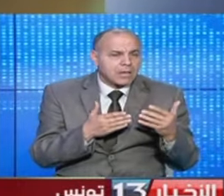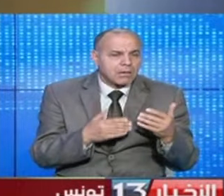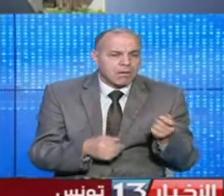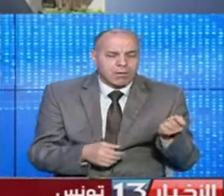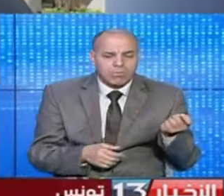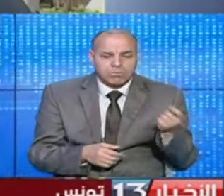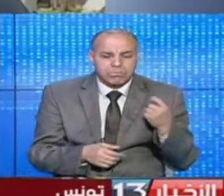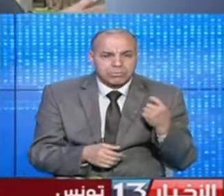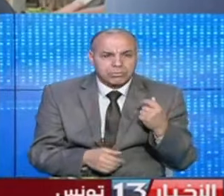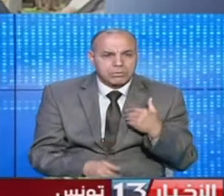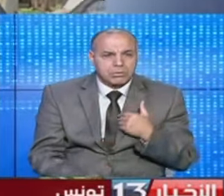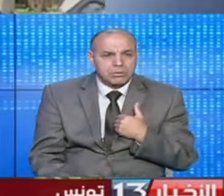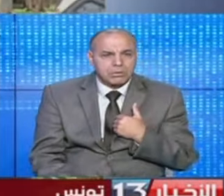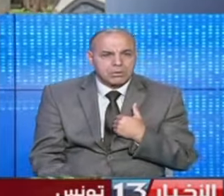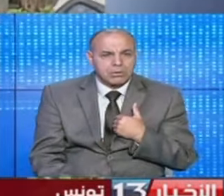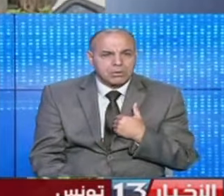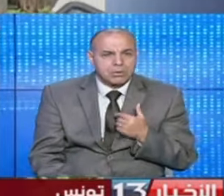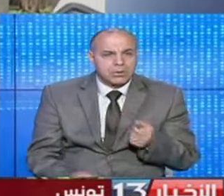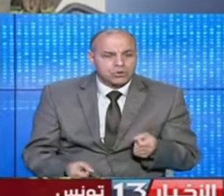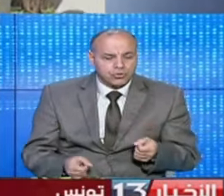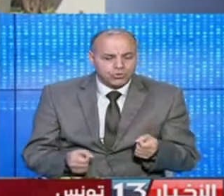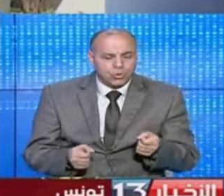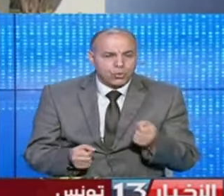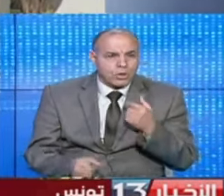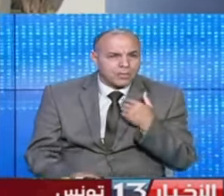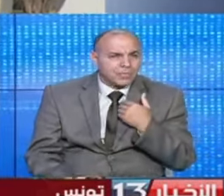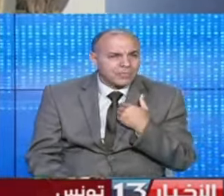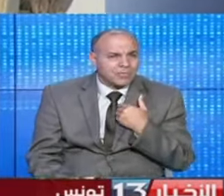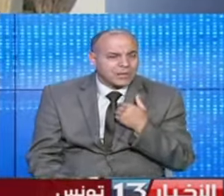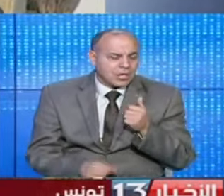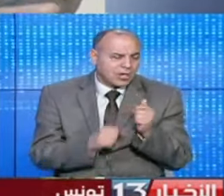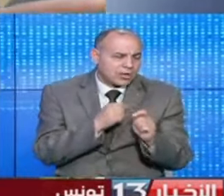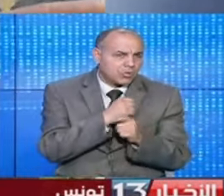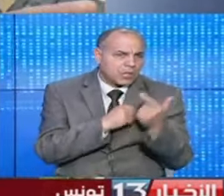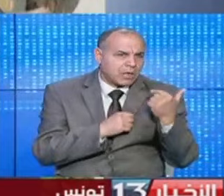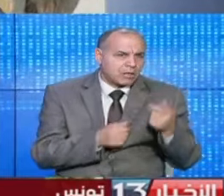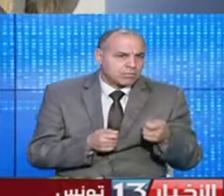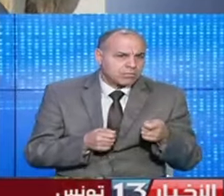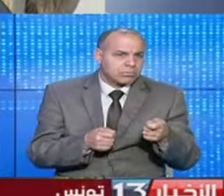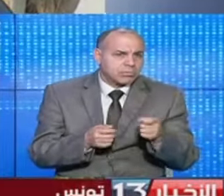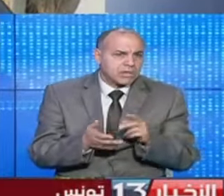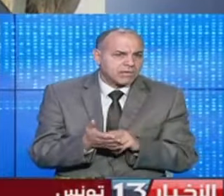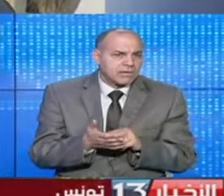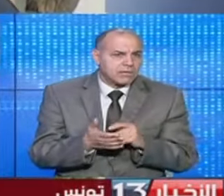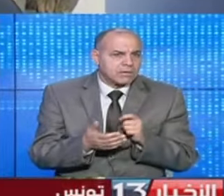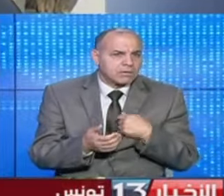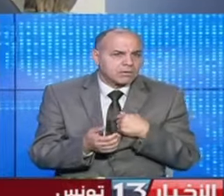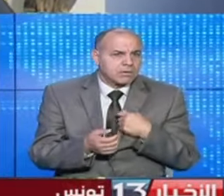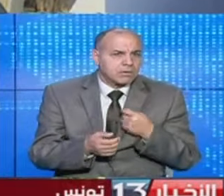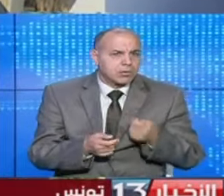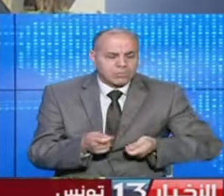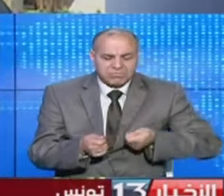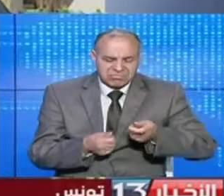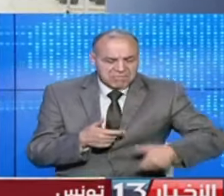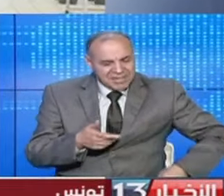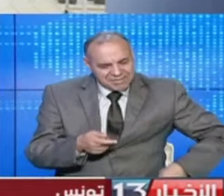7000 دينار. يعني محضر شاريو غادي جمعة اللي فات، شاريو آخر كيف هناك ومصروفي كله ماشي في النوار. حب لي